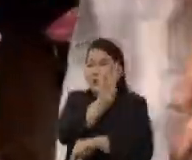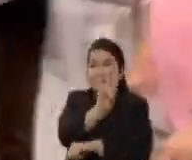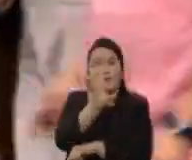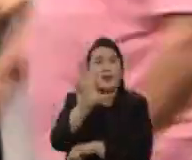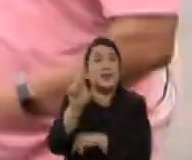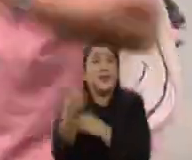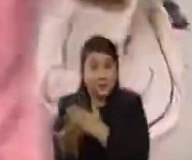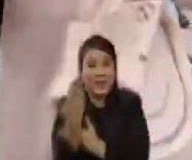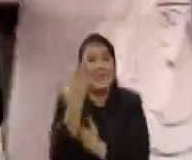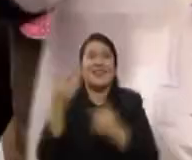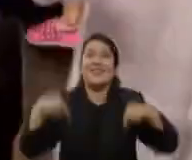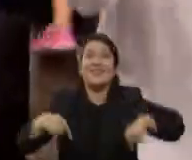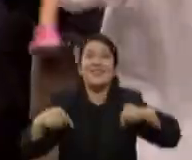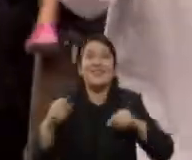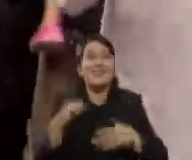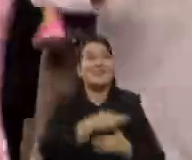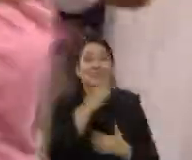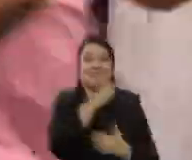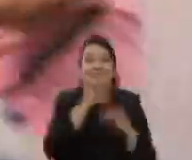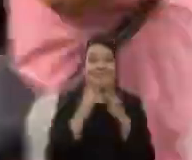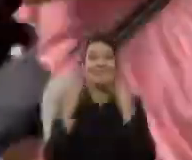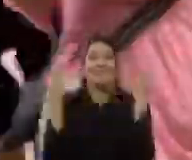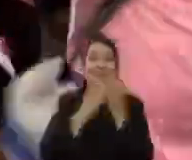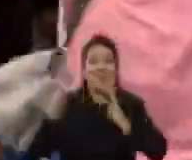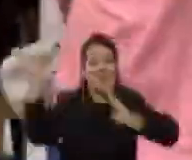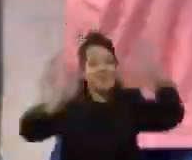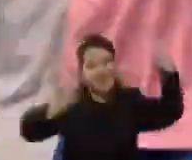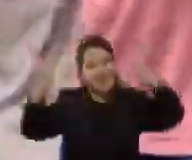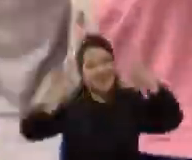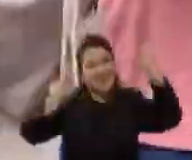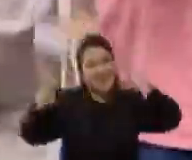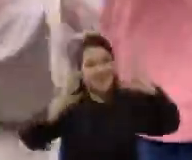7.30 pagi. Inilah dia semangat keluarga Malaysia.